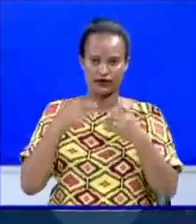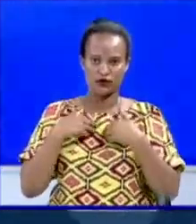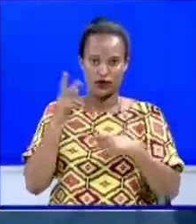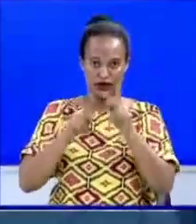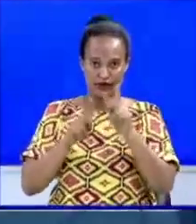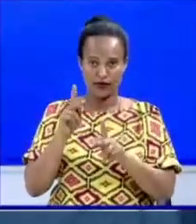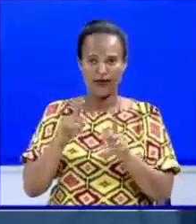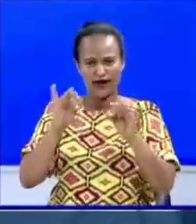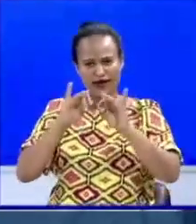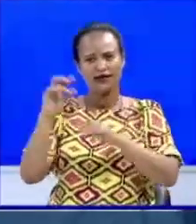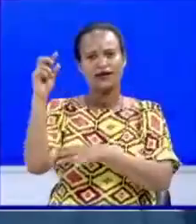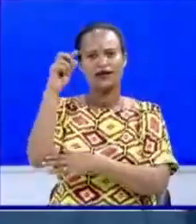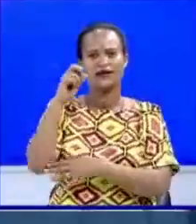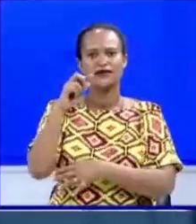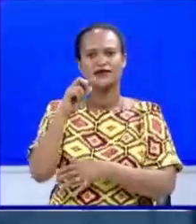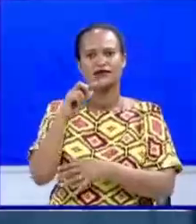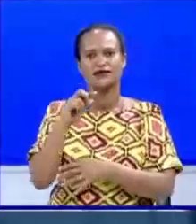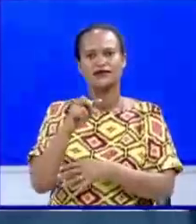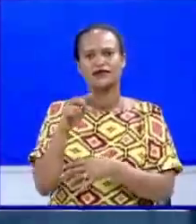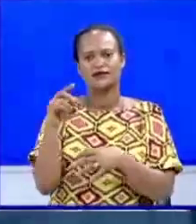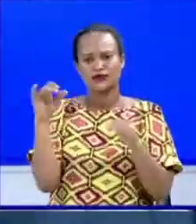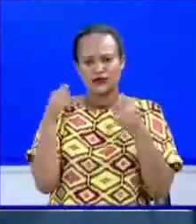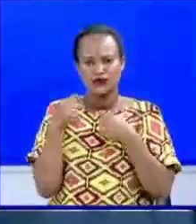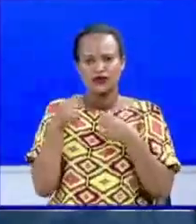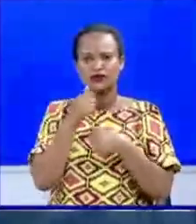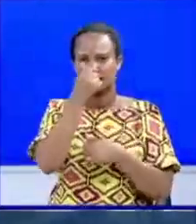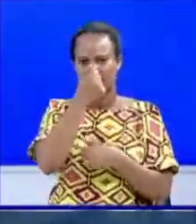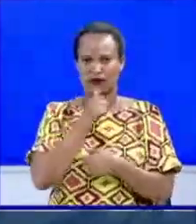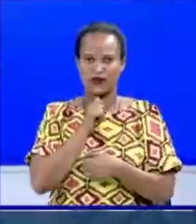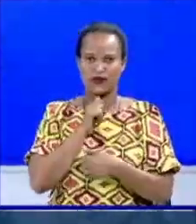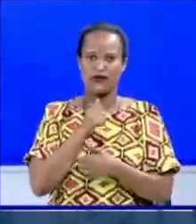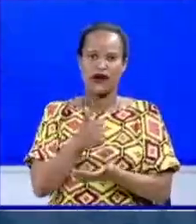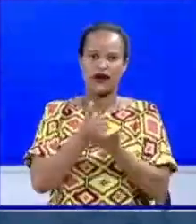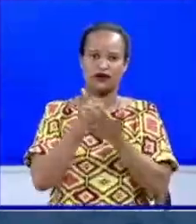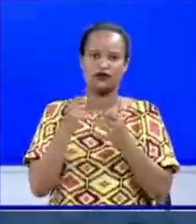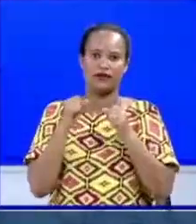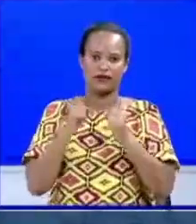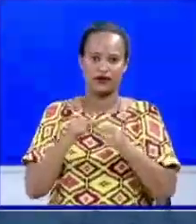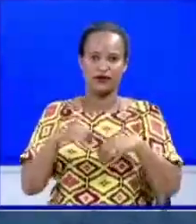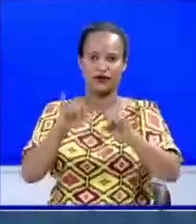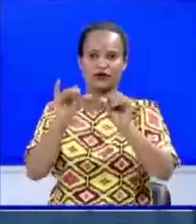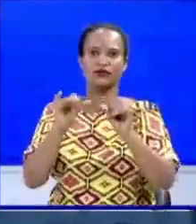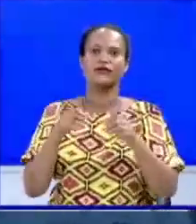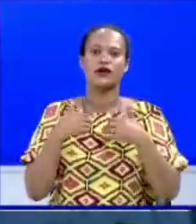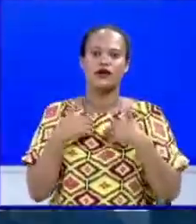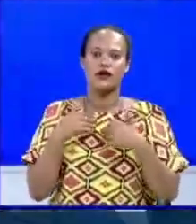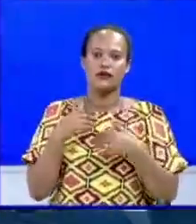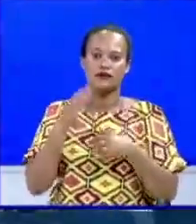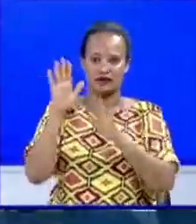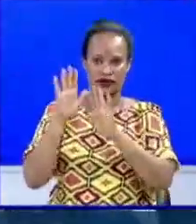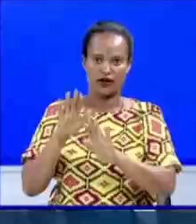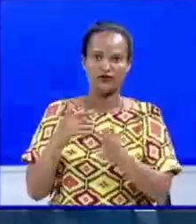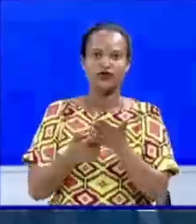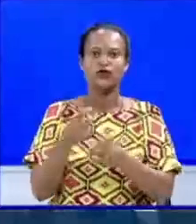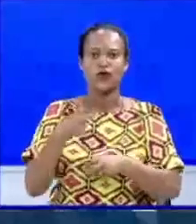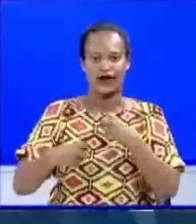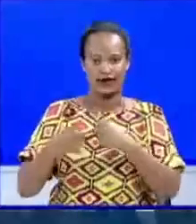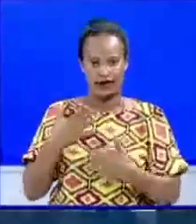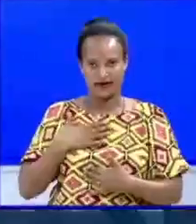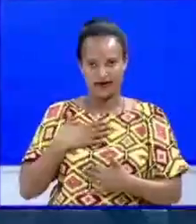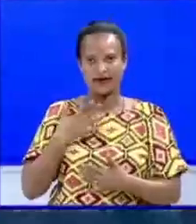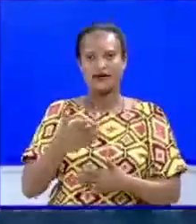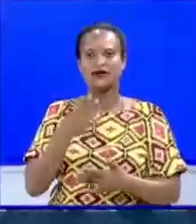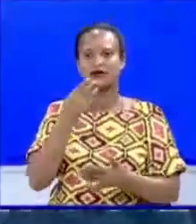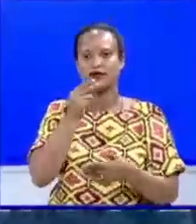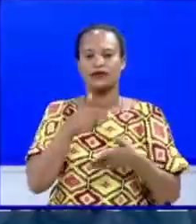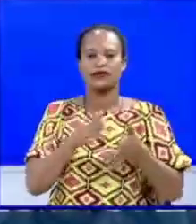ህዝቦም ለይትን ቀትርን ፃምእን ቁርን ተፃዊሮም ሓገዞም ኣጠናኺሮም ይቕፅልሉ ምህላዎም ዝነኣዱ እዞም ወገናት እዚ ሰናይ